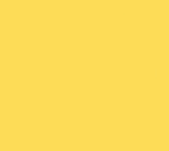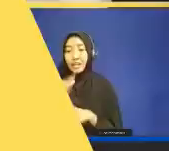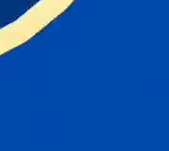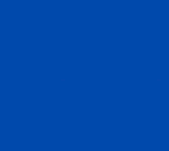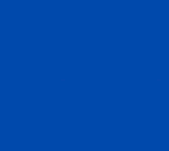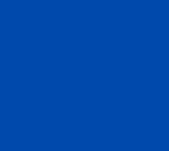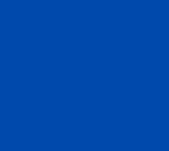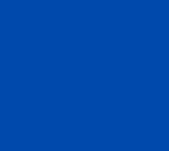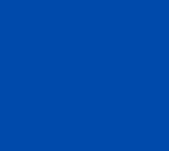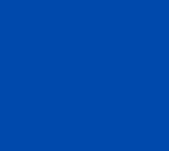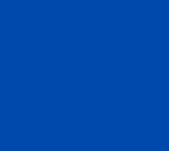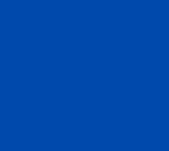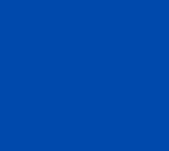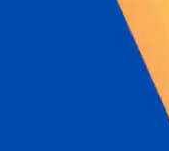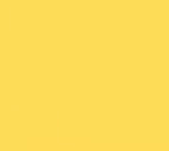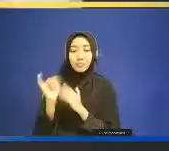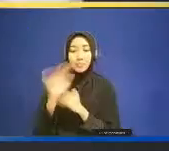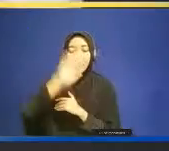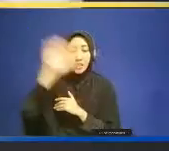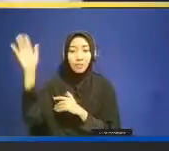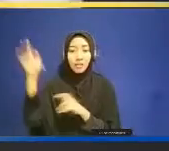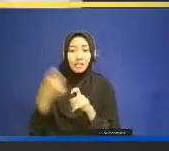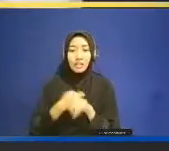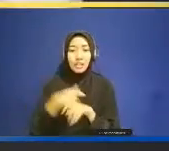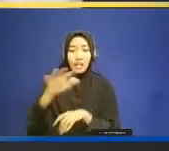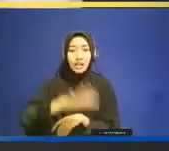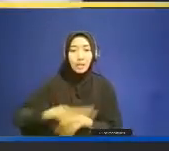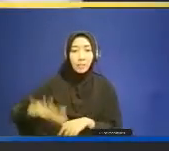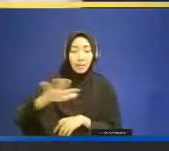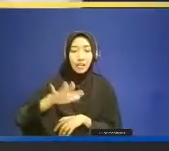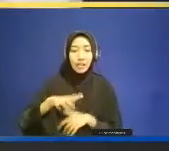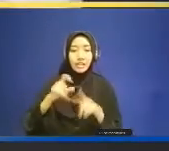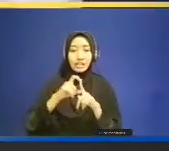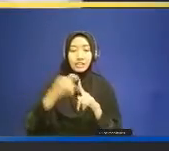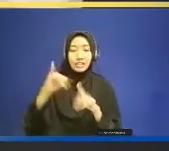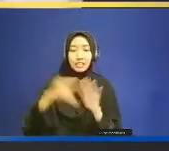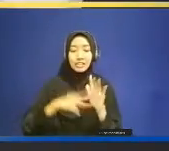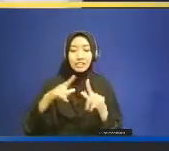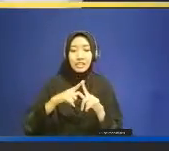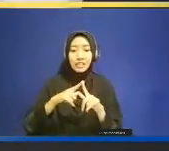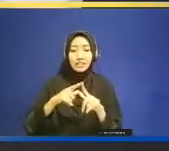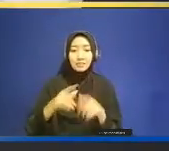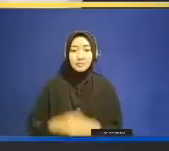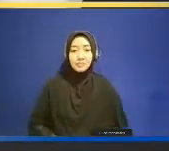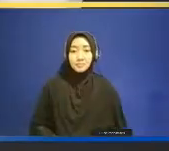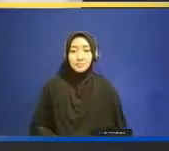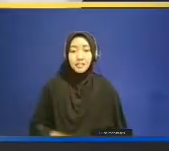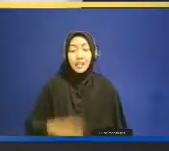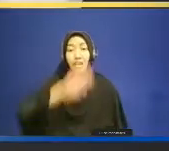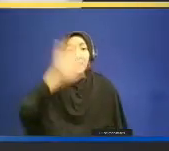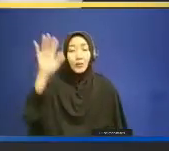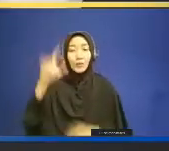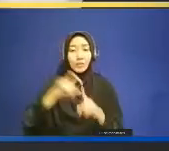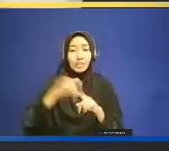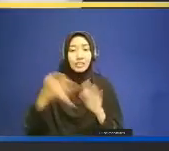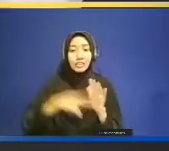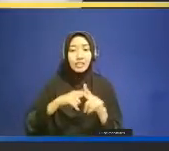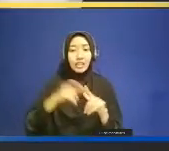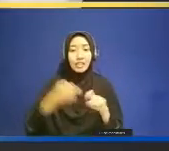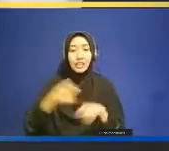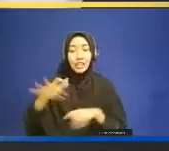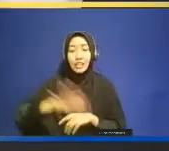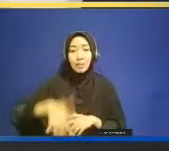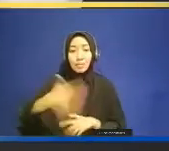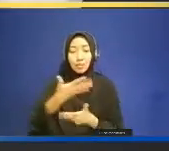saja kayak saya langsung menyapa yang dari lapangan Adam Dina Dina Deliana Dina Hai kamu kan juga dari lapangan Mungkin kamu